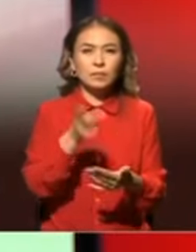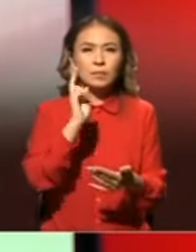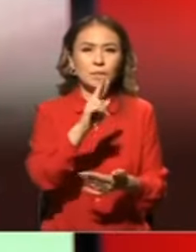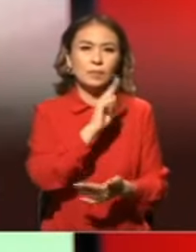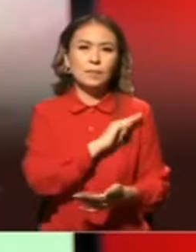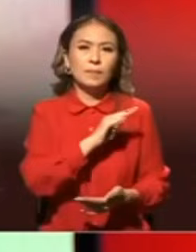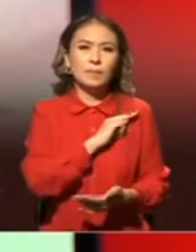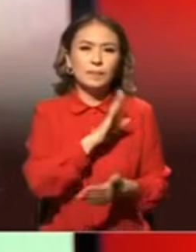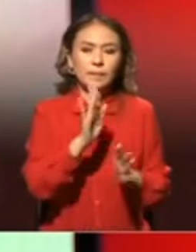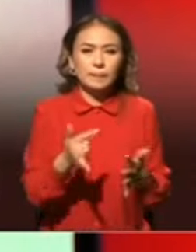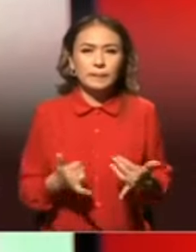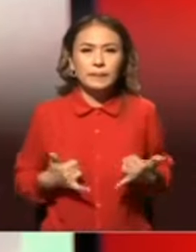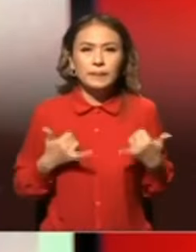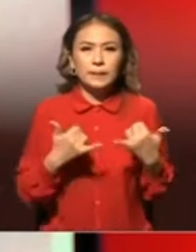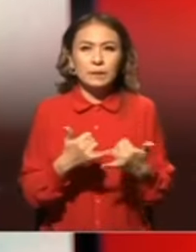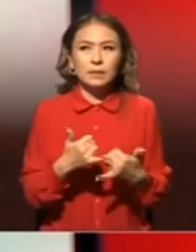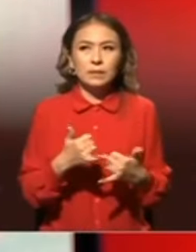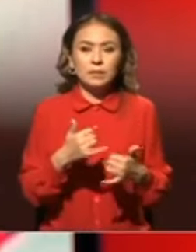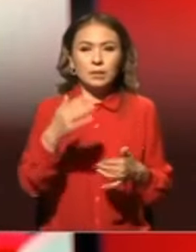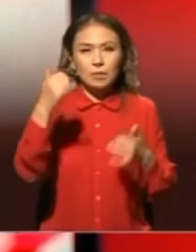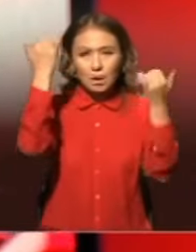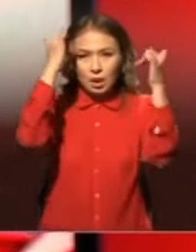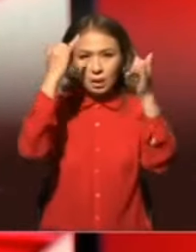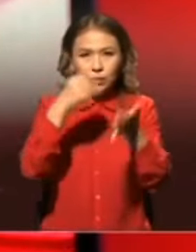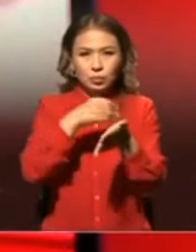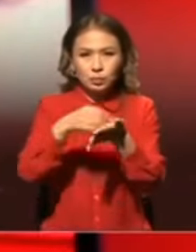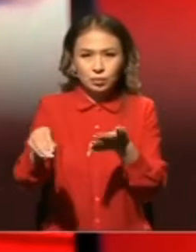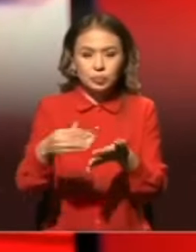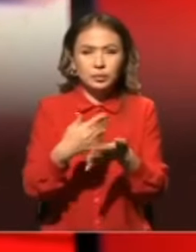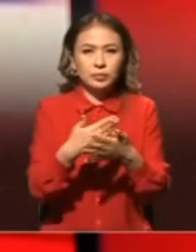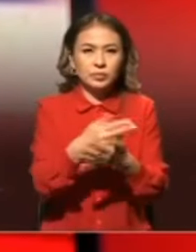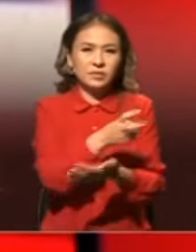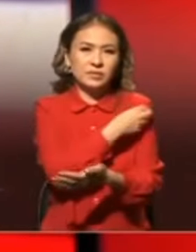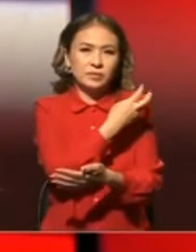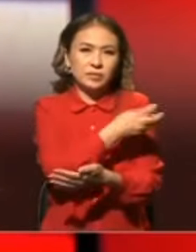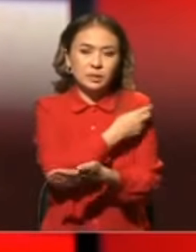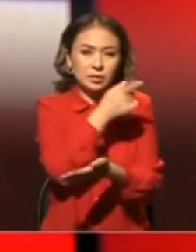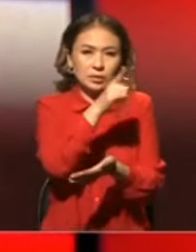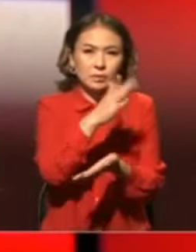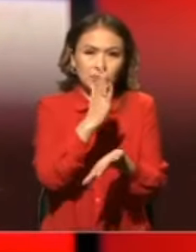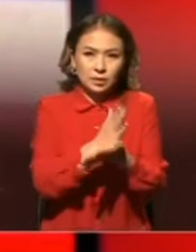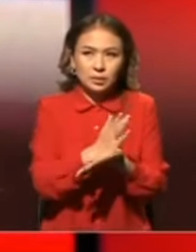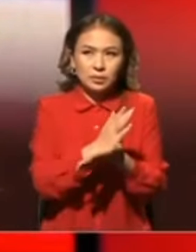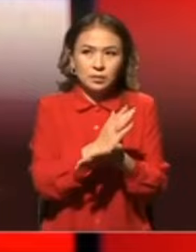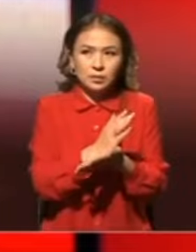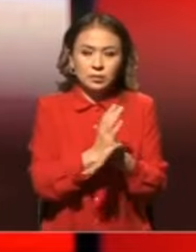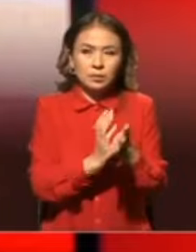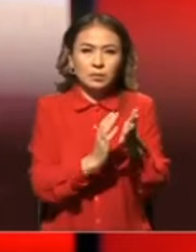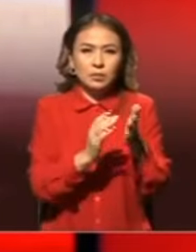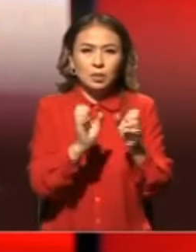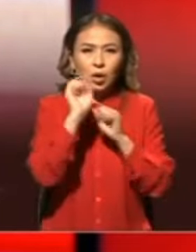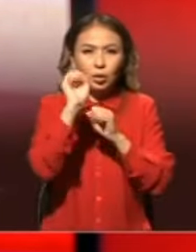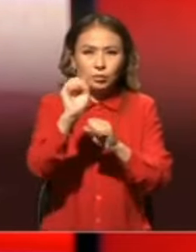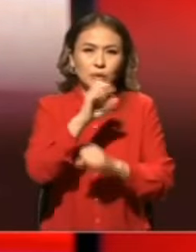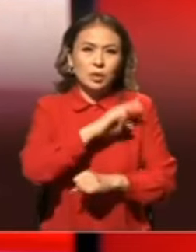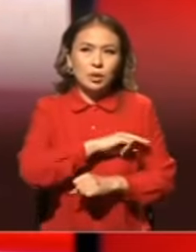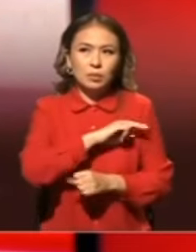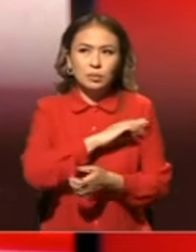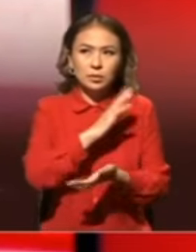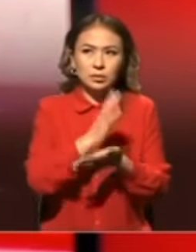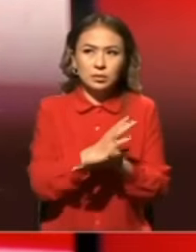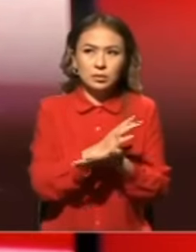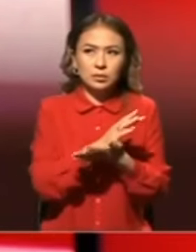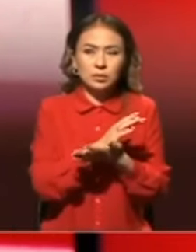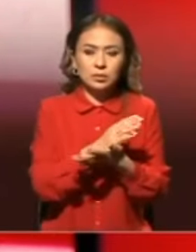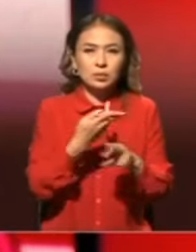қызмет көрсетеді оған? Сиыр сатып алды. Малдәрігерлік бар ма ауылда? Өсімдік қорғайтын қызмет бар ма ауылда?